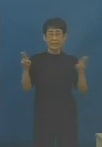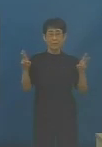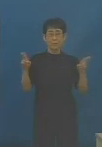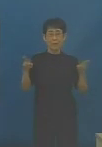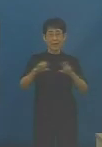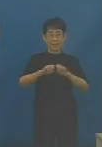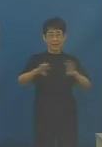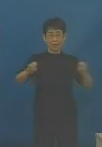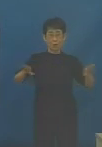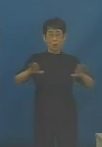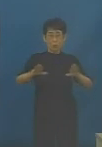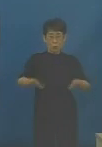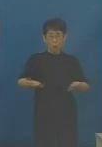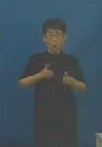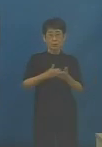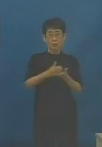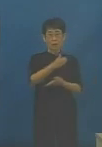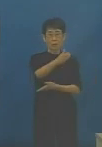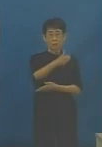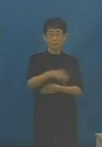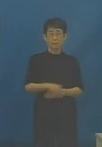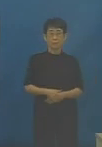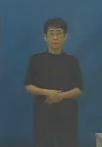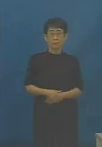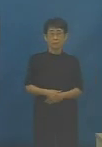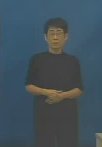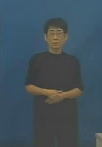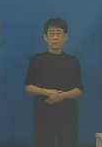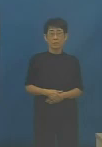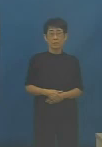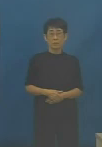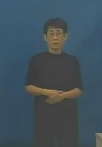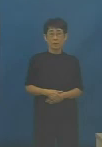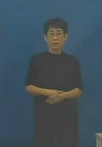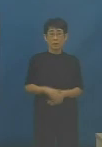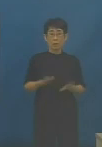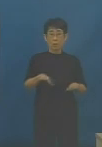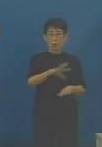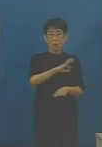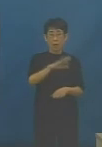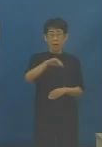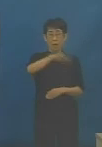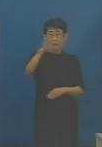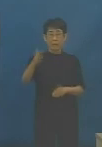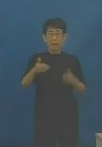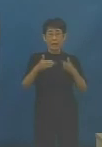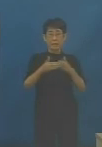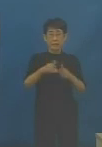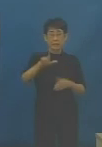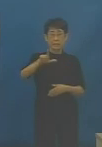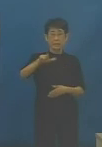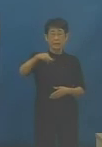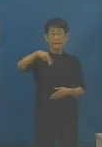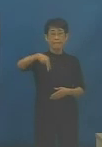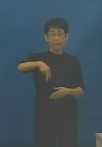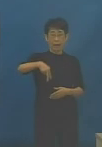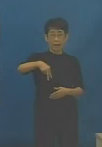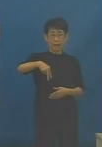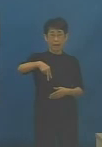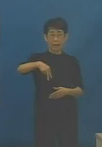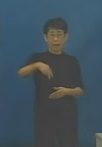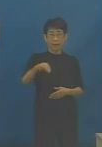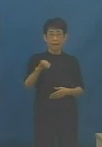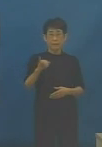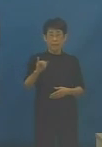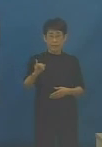ます。それで、この度はですね、山崎玲奈さん、にあの加わってい